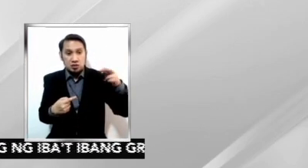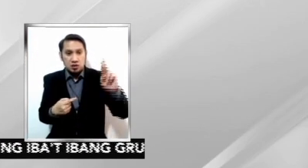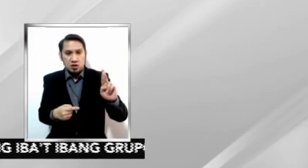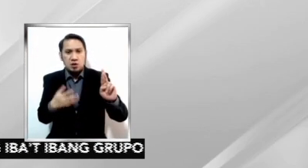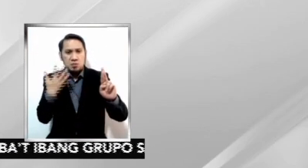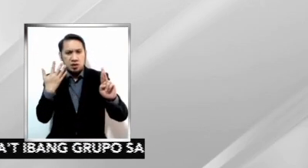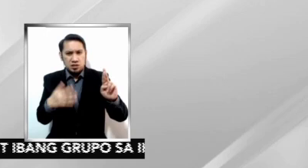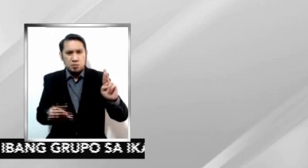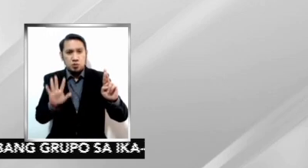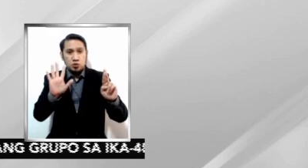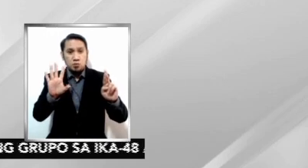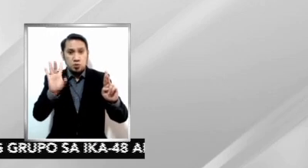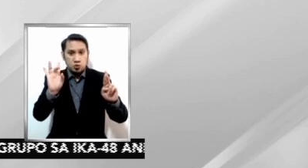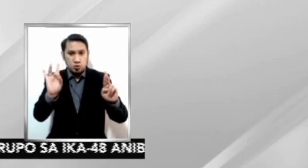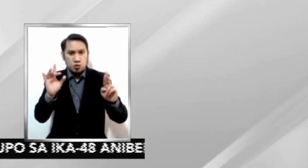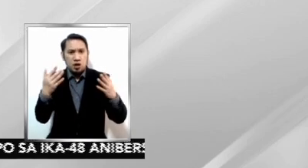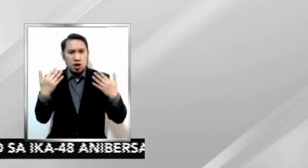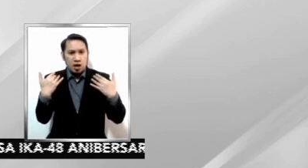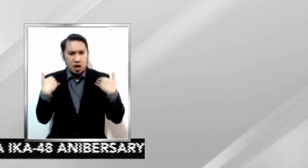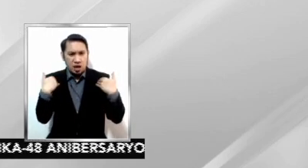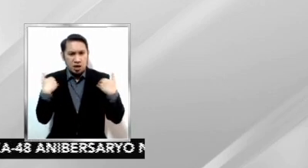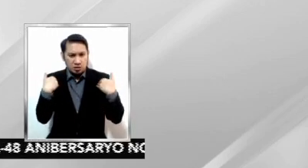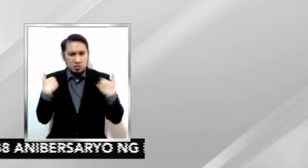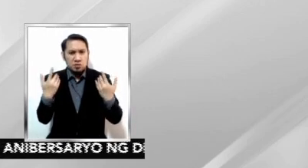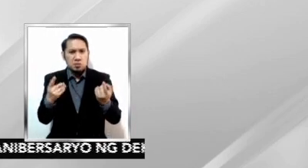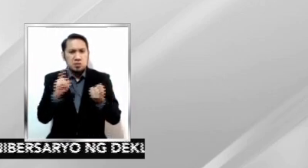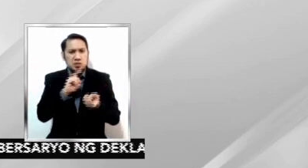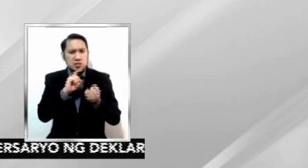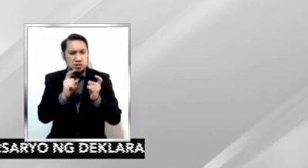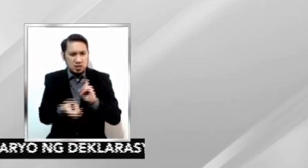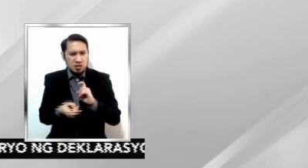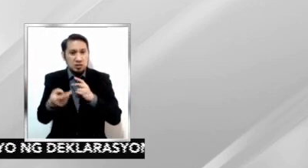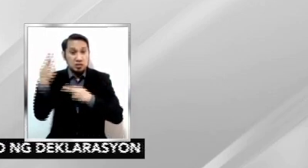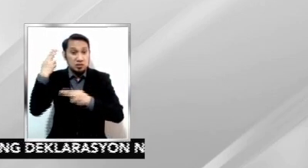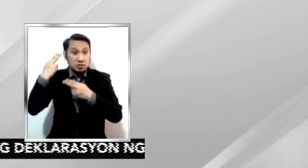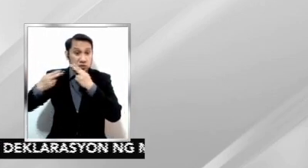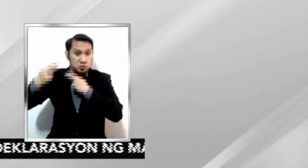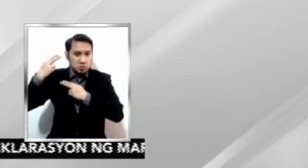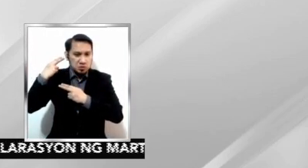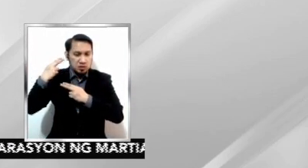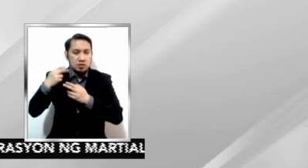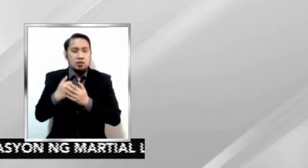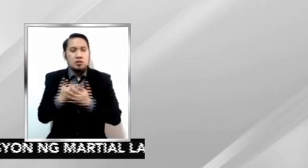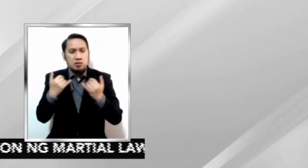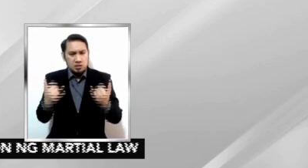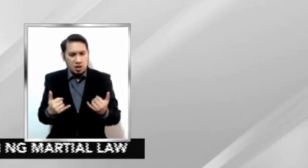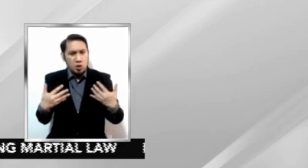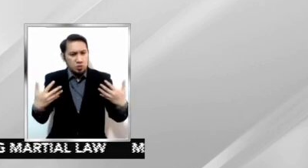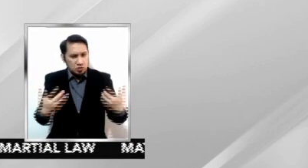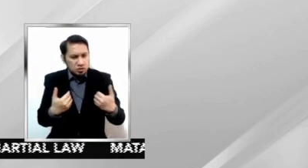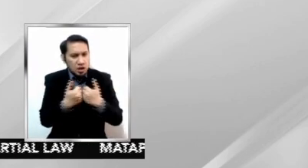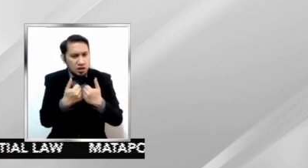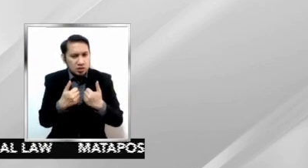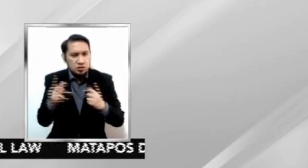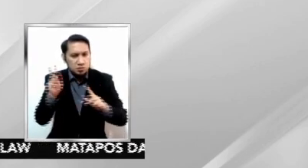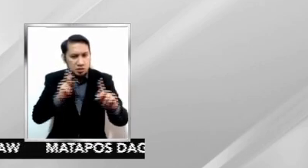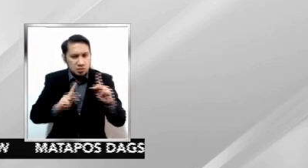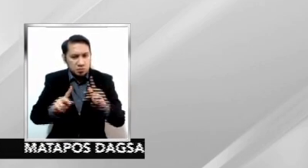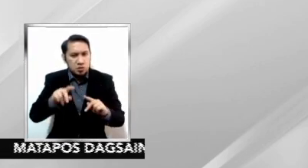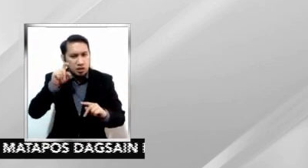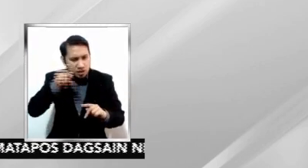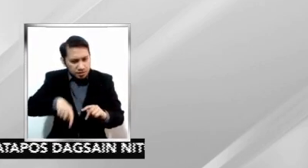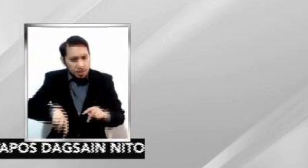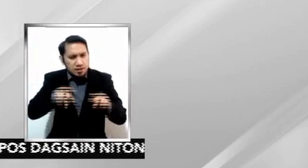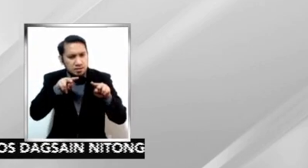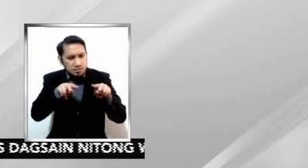taon, meron daw ngayong mga nagtatangkang baguhin ang kasaysayan. Hinimok nila ang lahat na maging mapagmatyag sa mga anilay nagkakalat